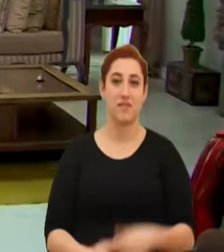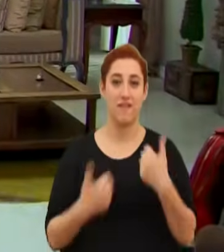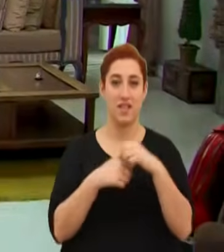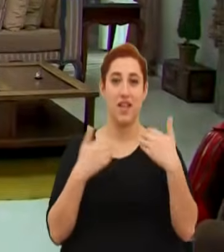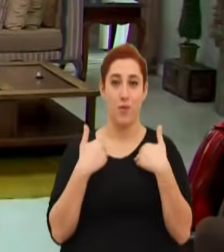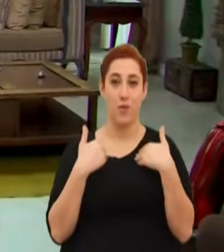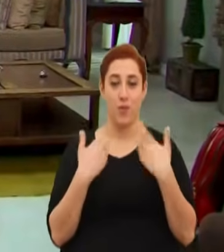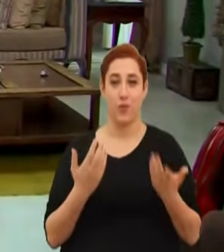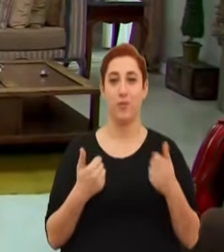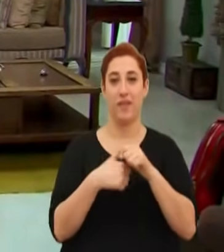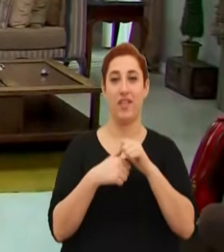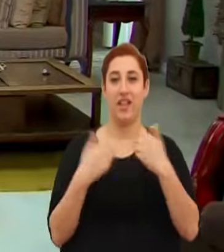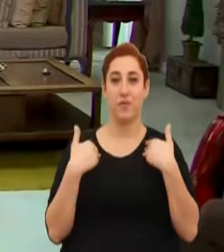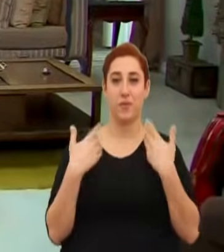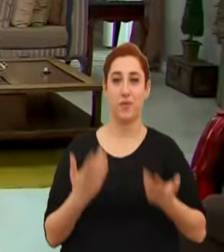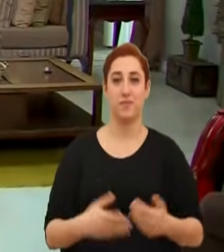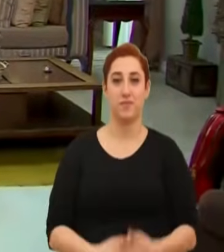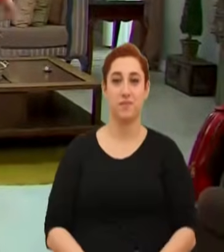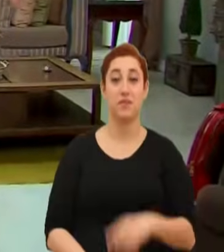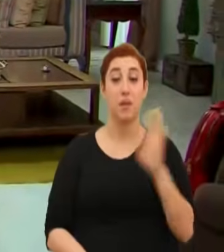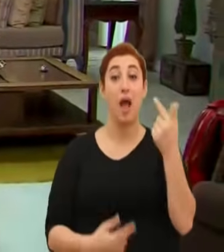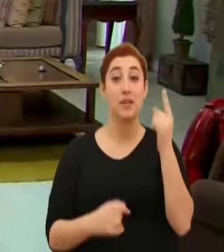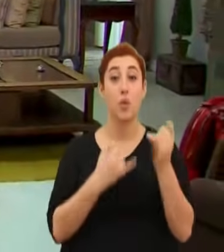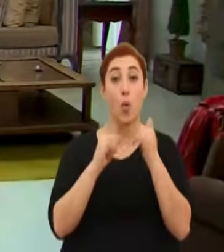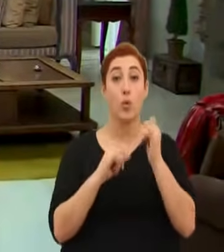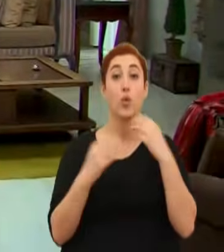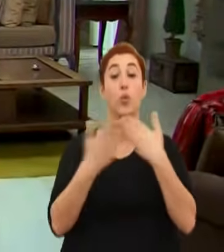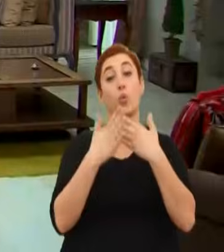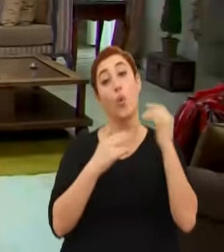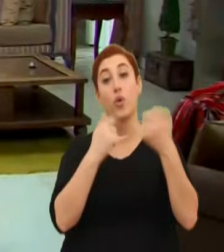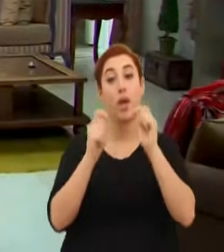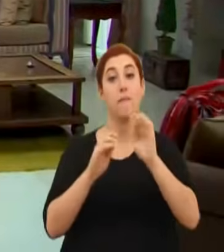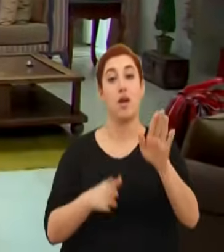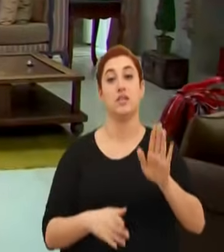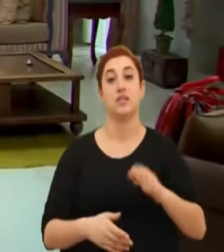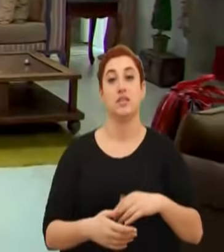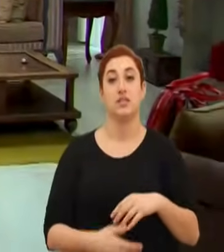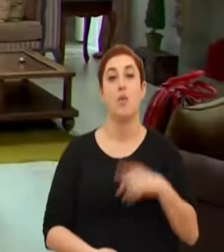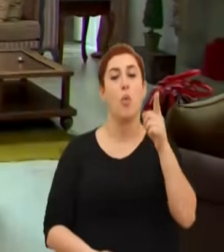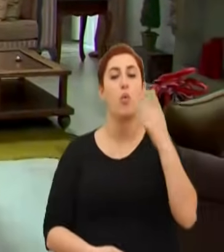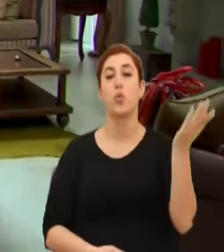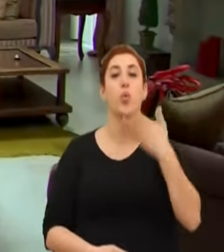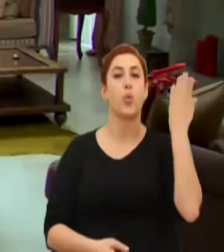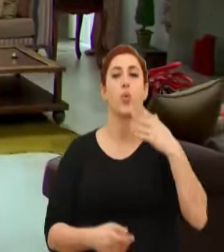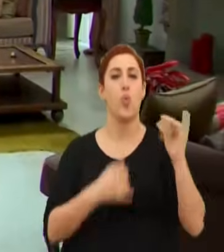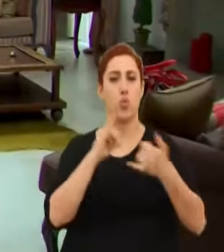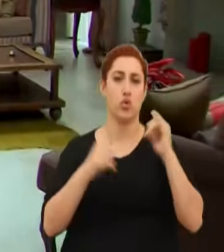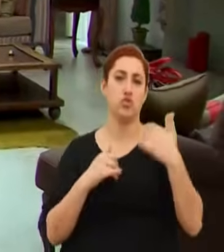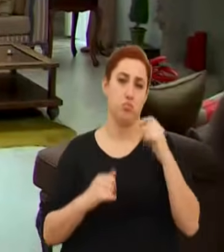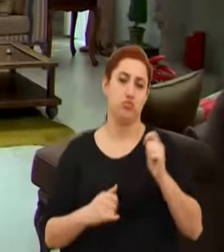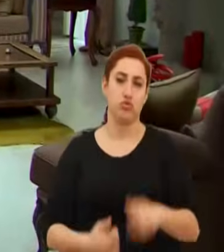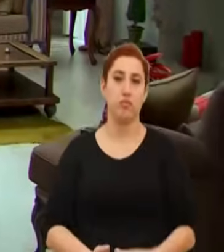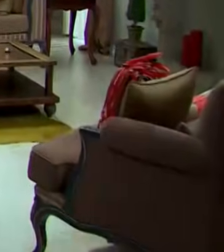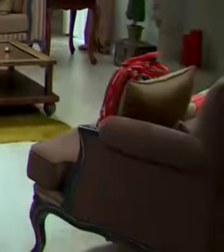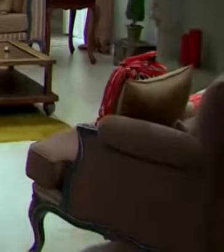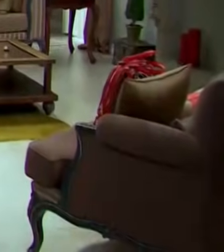Evleniyorum. Evleniyorum. Tamam şimdi az oyna. Tamam, düğünde oynarsın. Orada nasıl oynayacağım? Orada nasıl